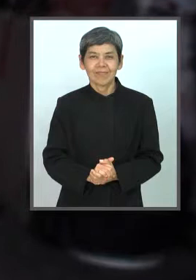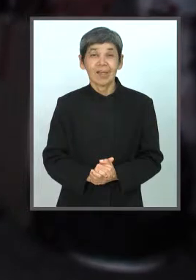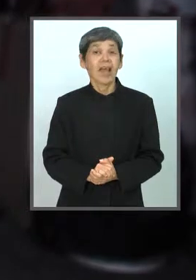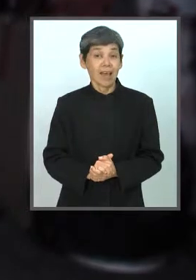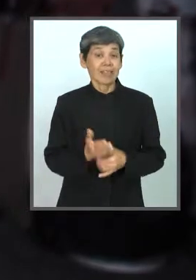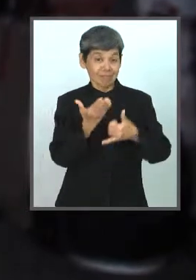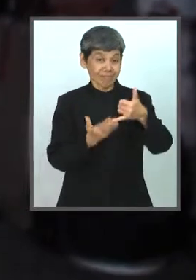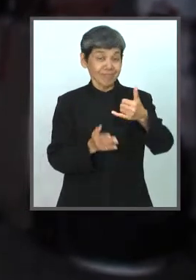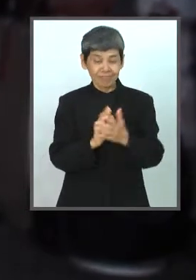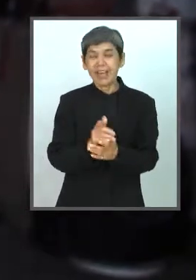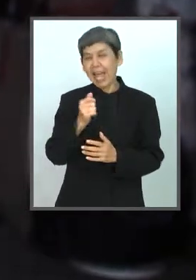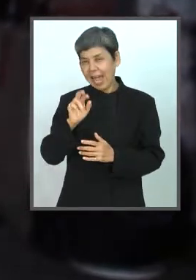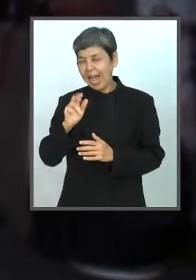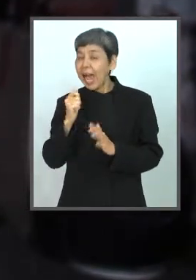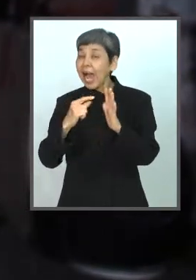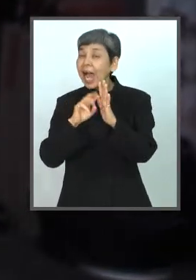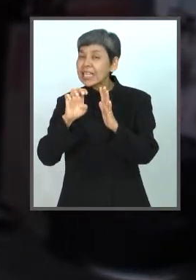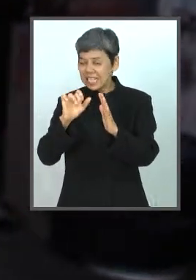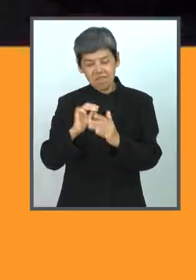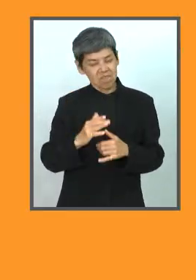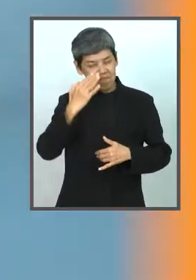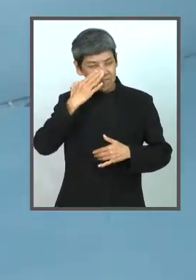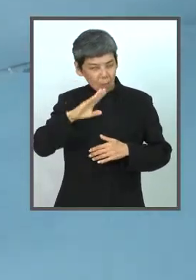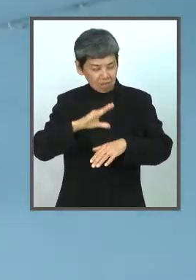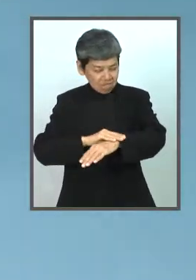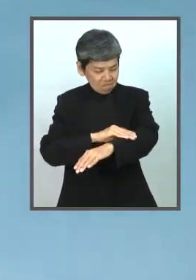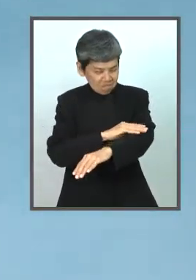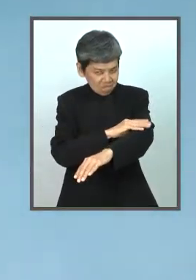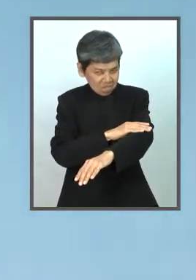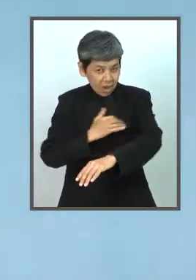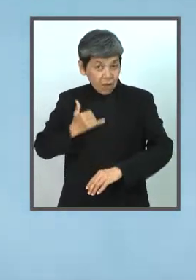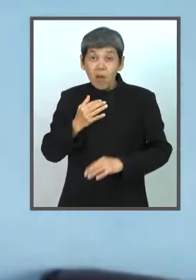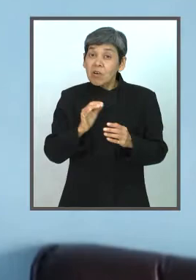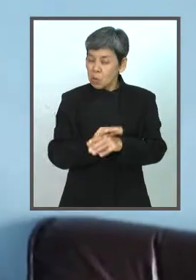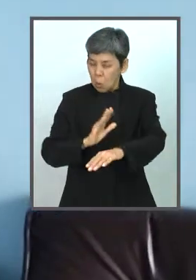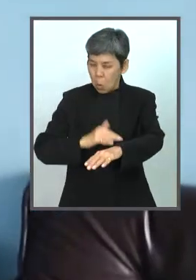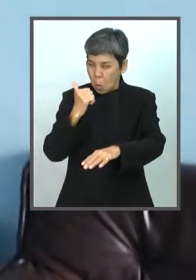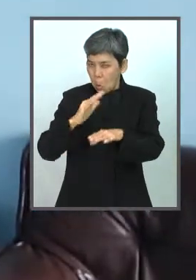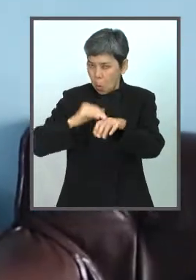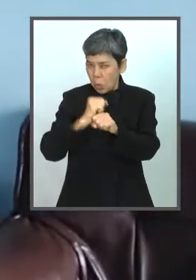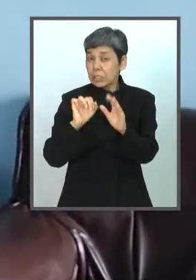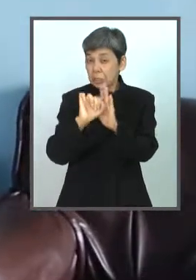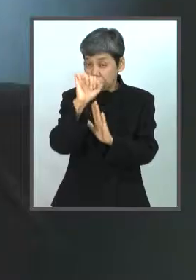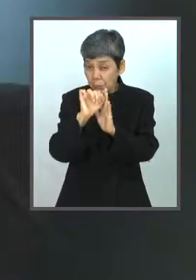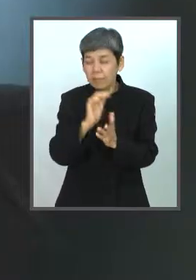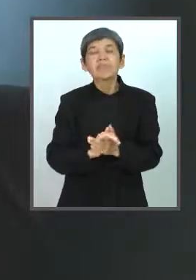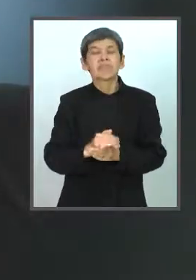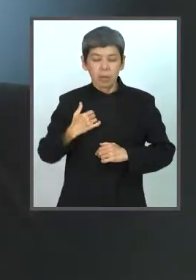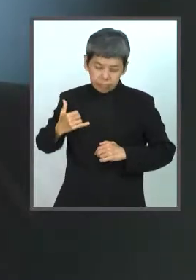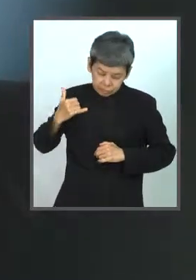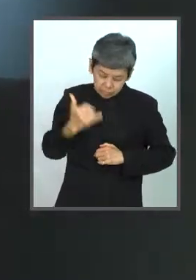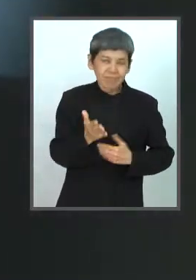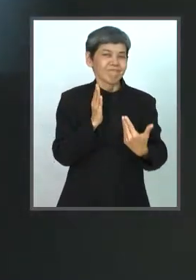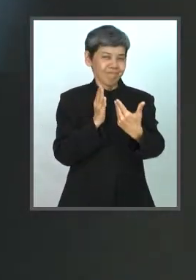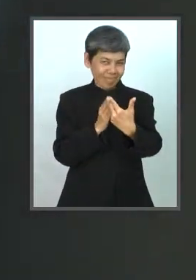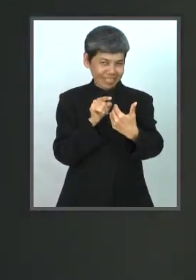และนี่ก็คือป้าอารีเรืองฤทธิ์หมอนวดคนตาบอดซึ่งถ้าจะหาหมอนวดฝีมือดีที่จังหวัดเชียงใหม่ก็จะต้องมาหาคุณ